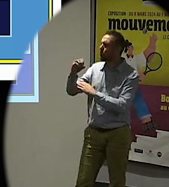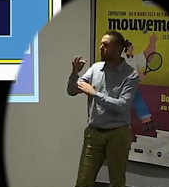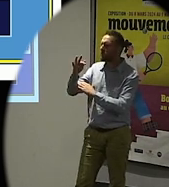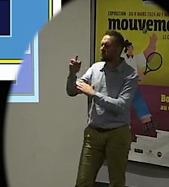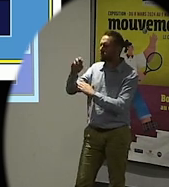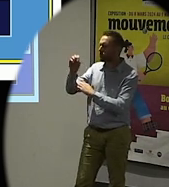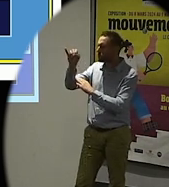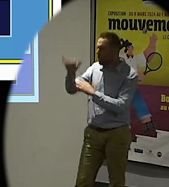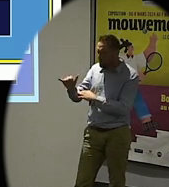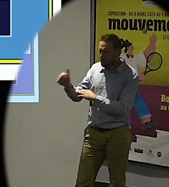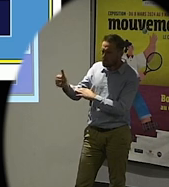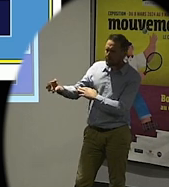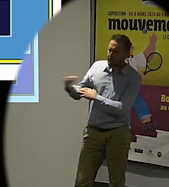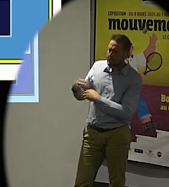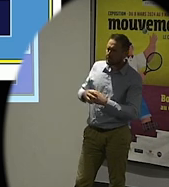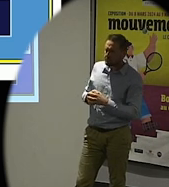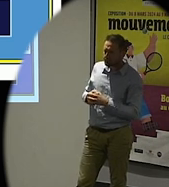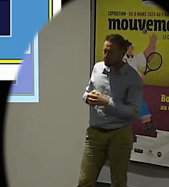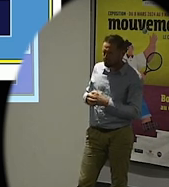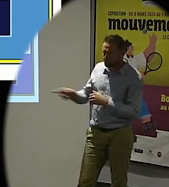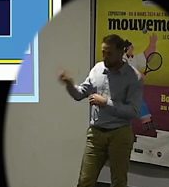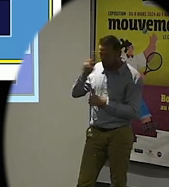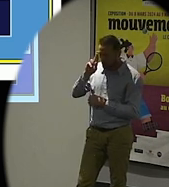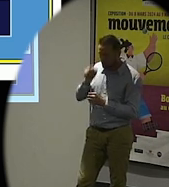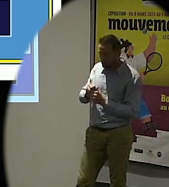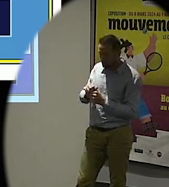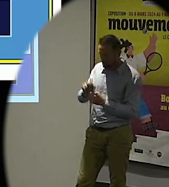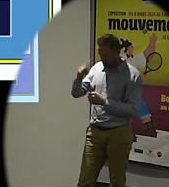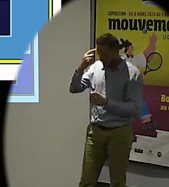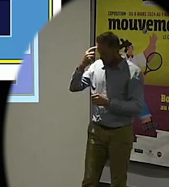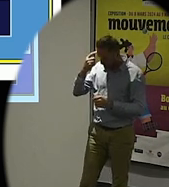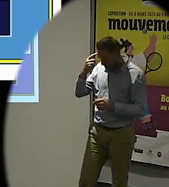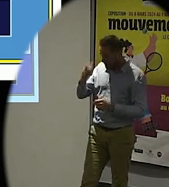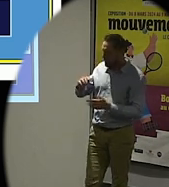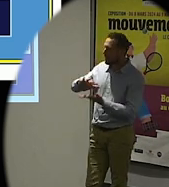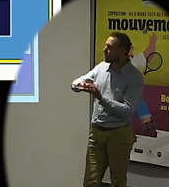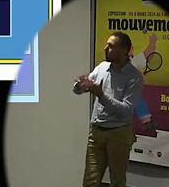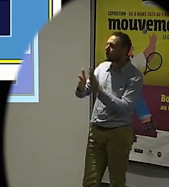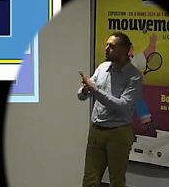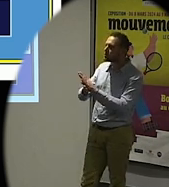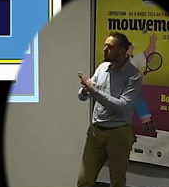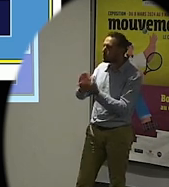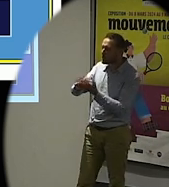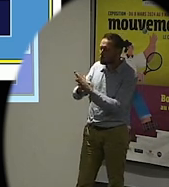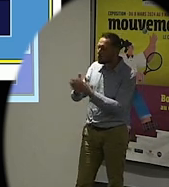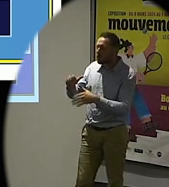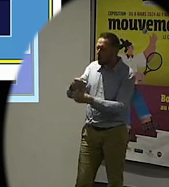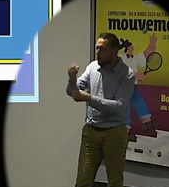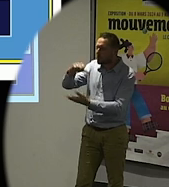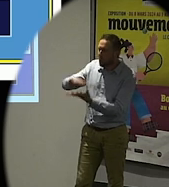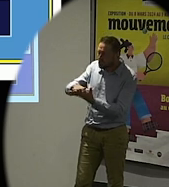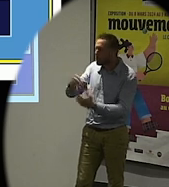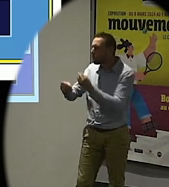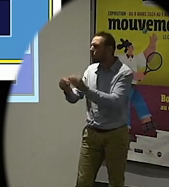petit peu le point de départ, puisqu'aux ateliers cordage, en fait, on est un GEM, comme le bonheur du GEM, et un espace de